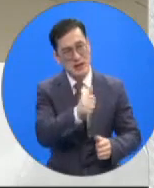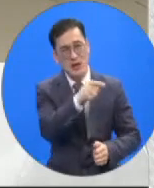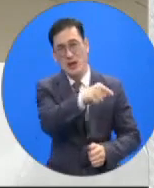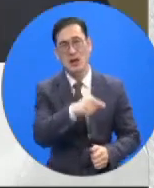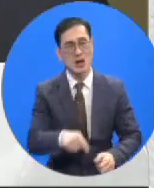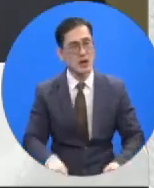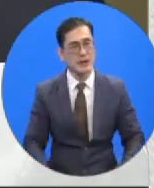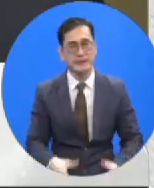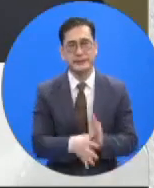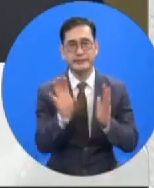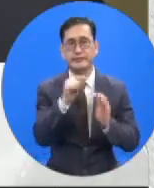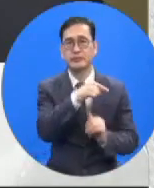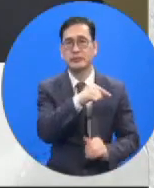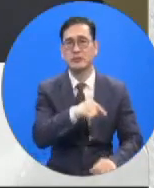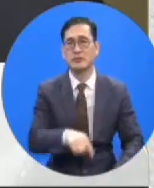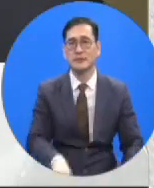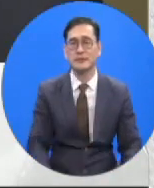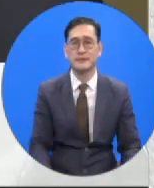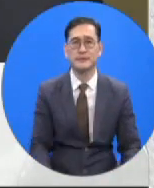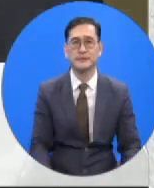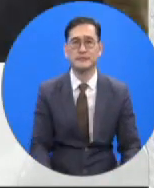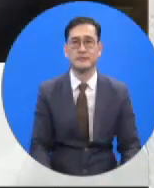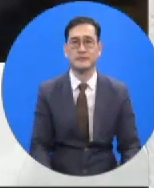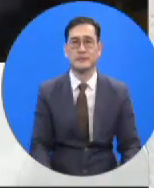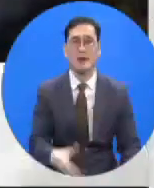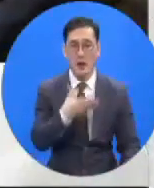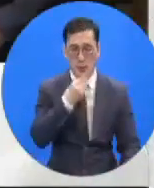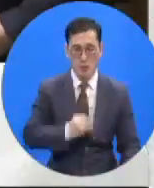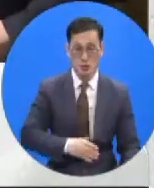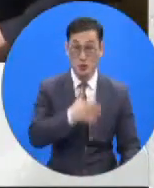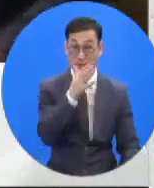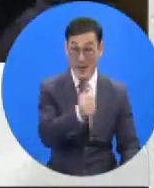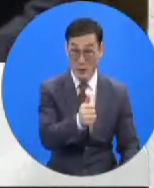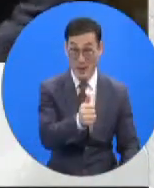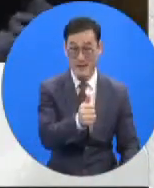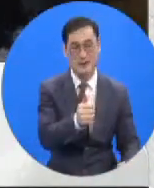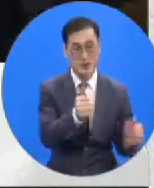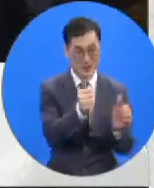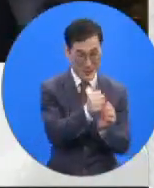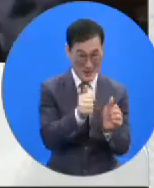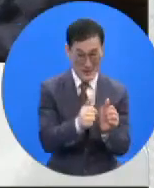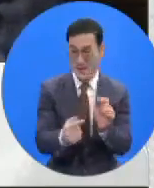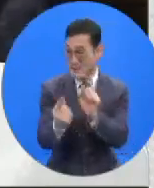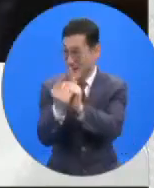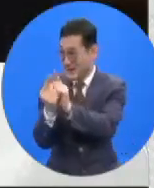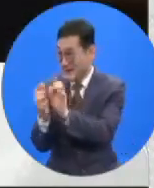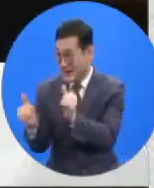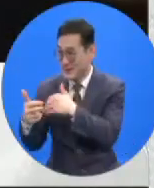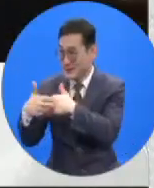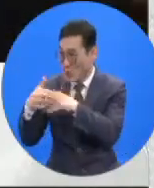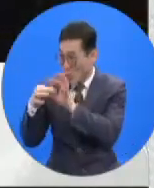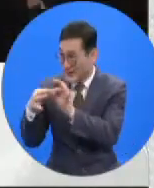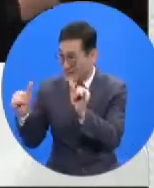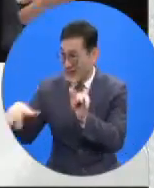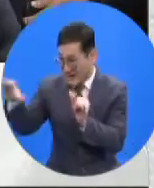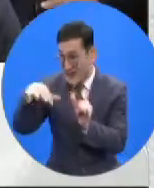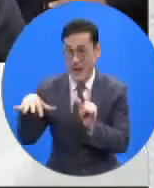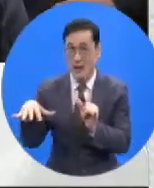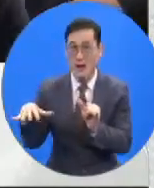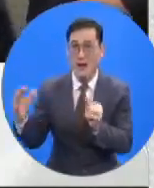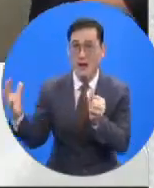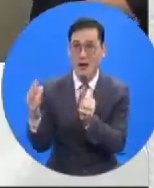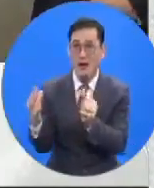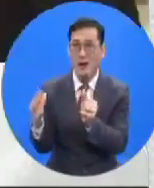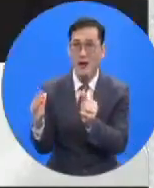국내에서 제발 보건복지부장관 이나 차관이 만나는 사람들은 다 병원 자 어려 관계 종사자 합니까